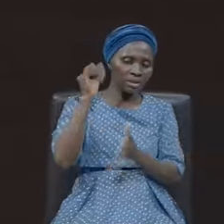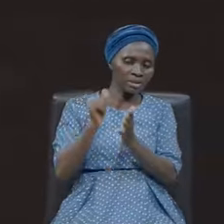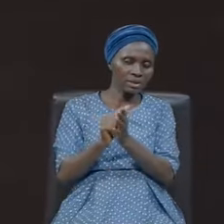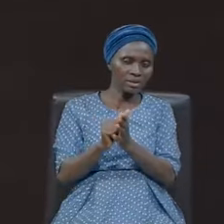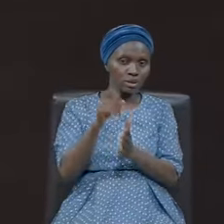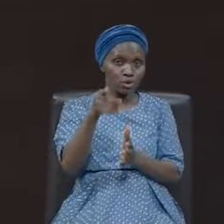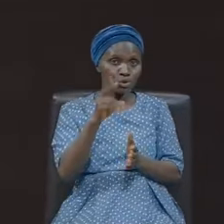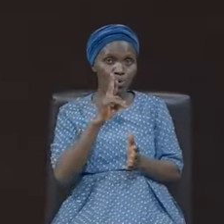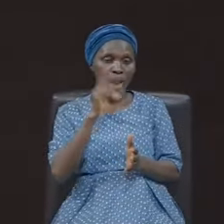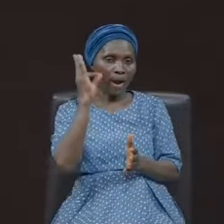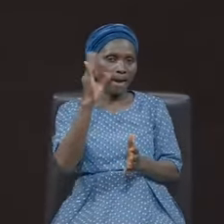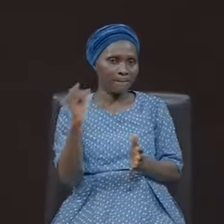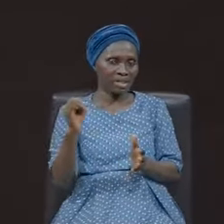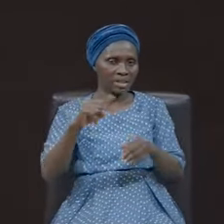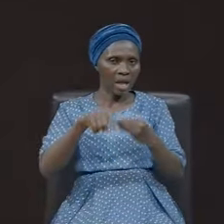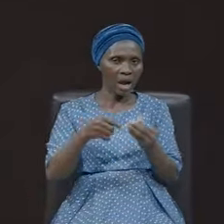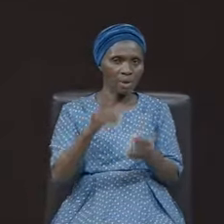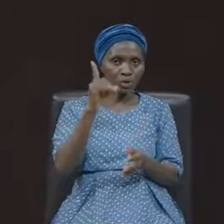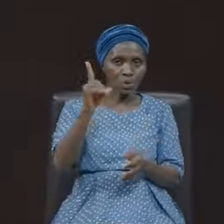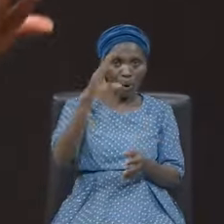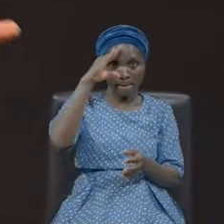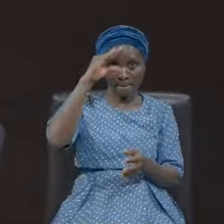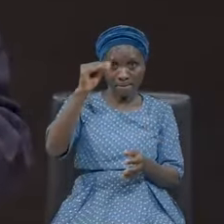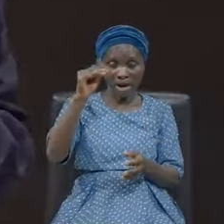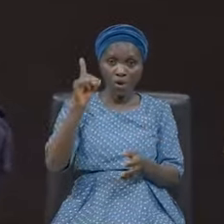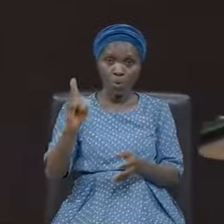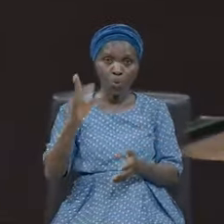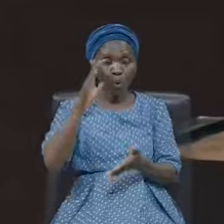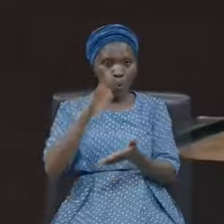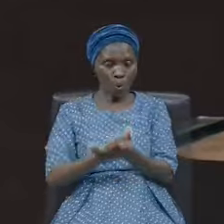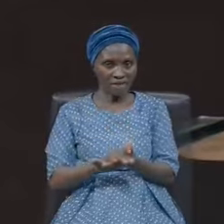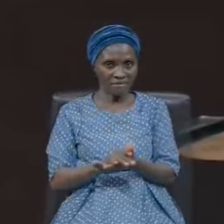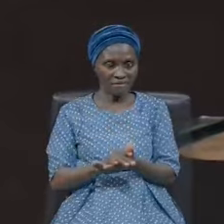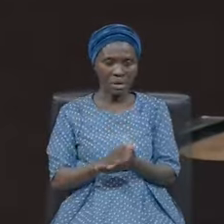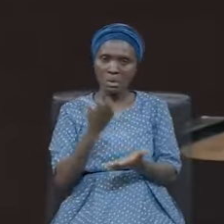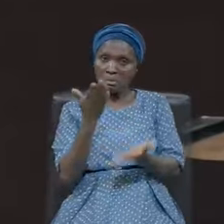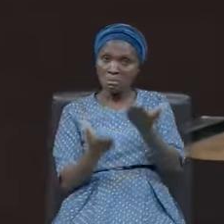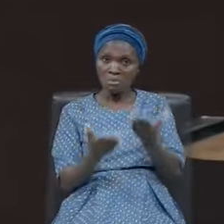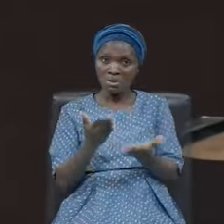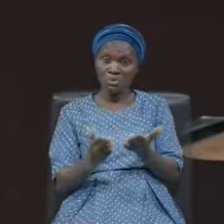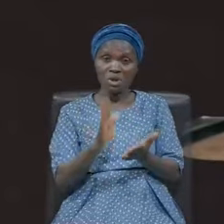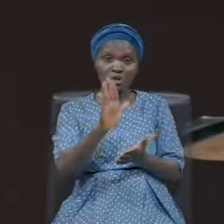vous prêchez qu'un homme, une femme, peut-être votre femme